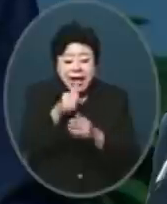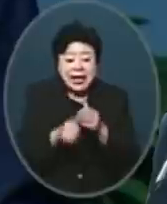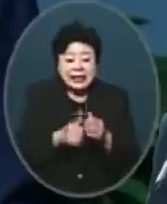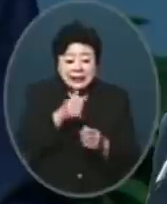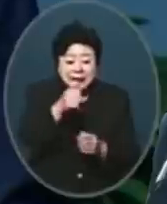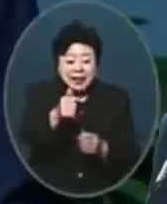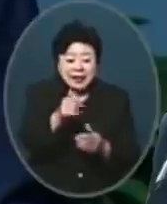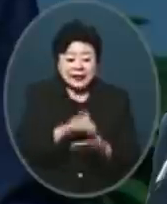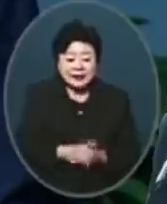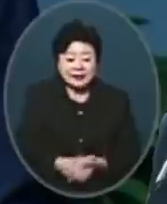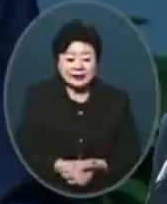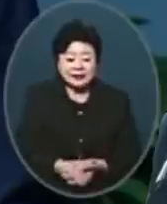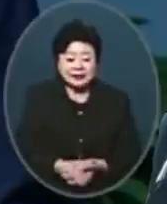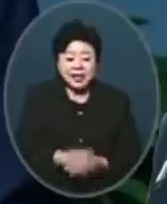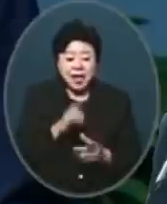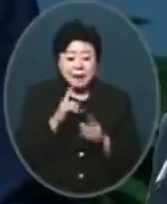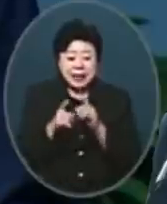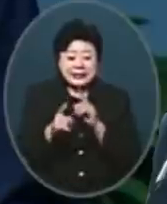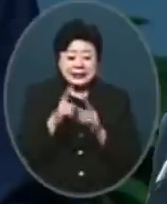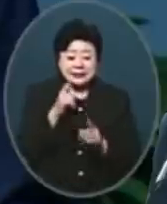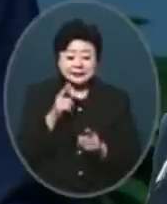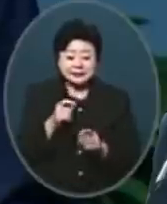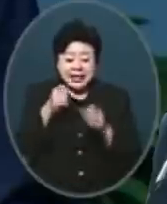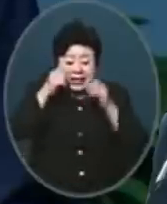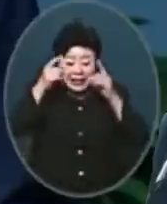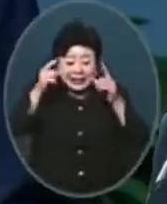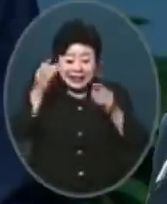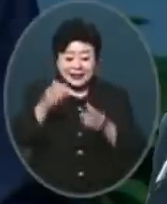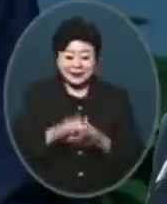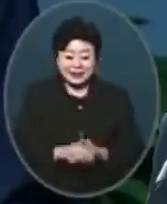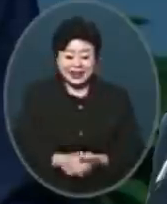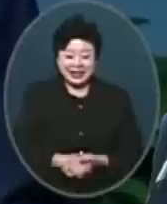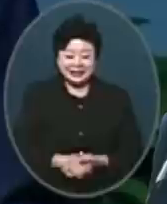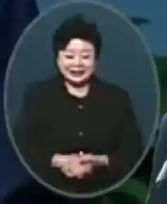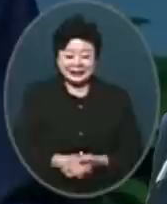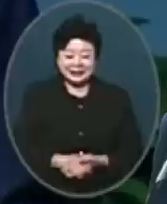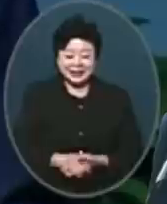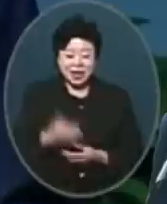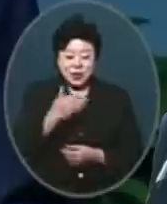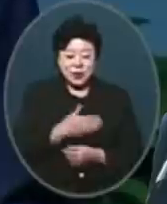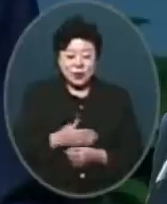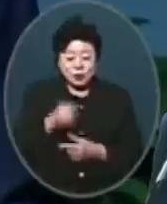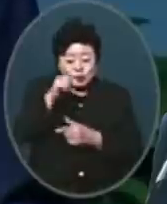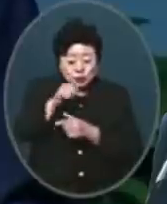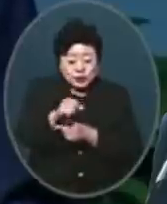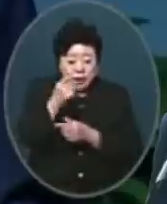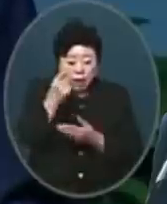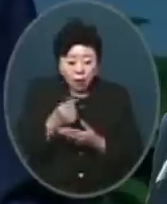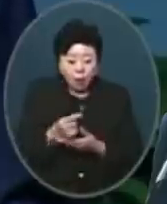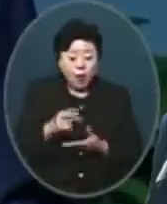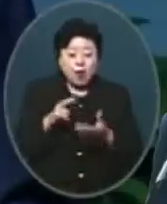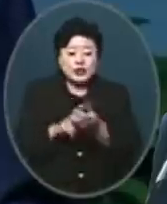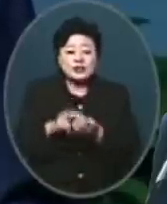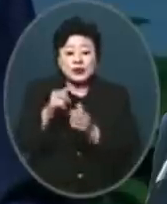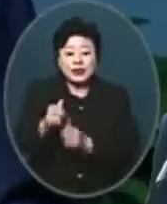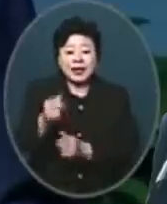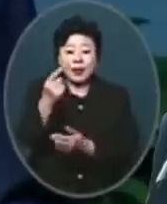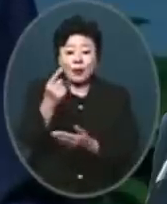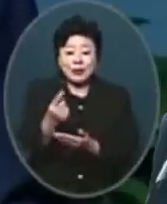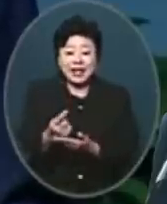하나님의 말씀이 깨달아집니다. 묵시가 오고 그 다음에 기적이 다가오는